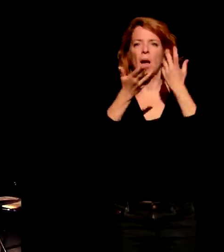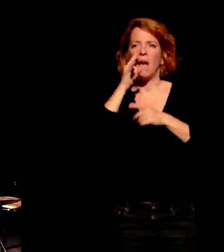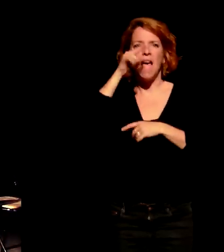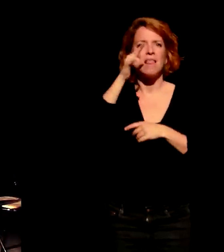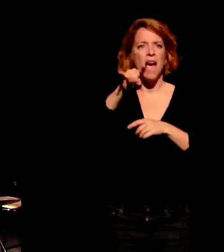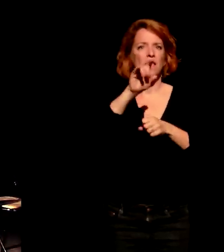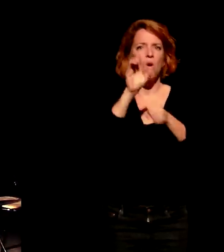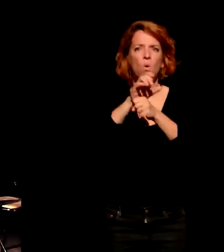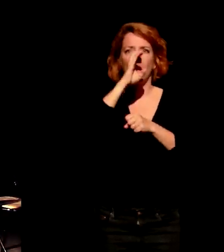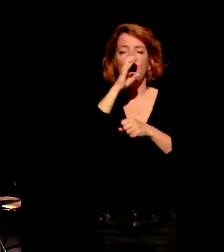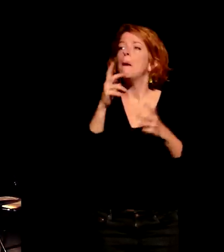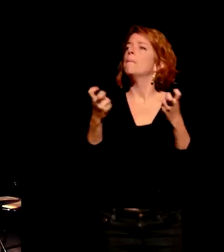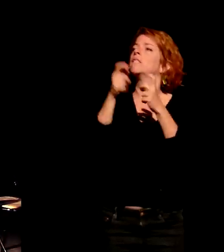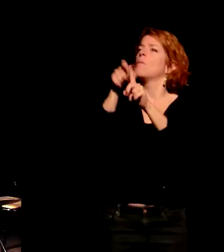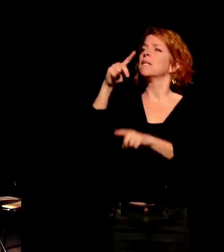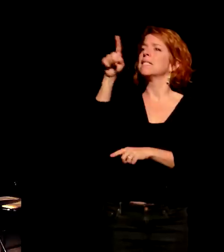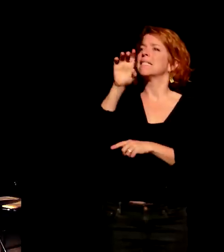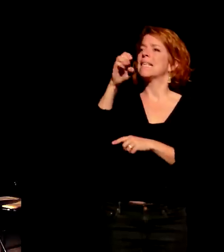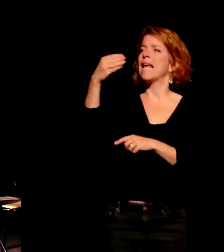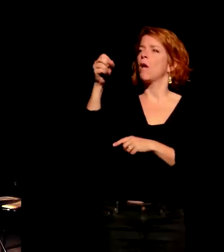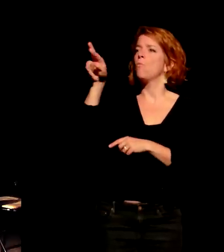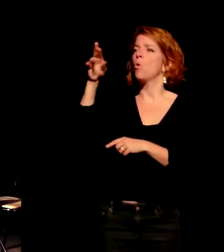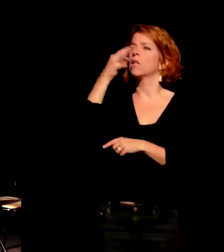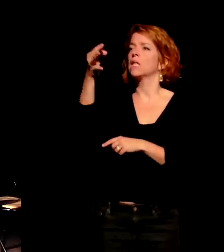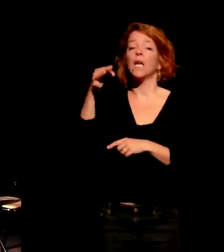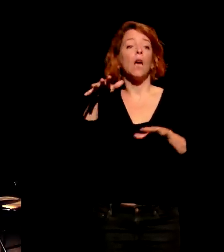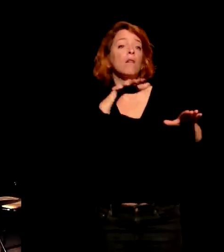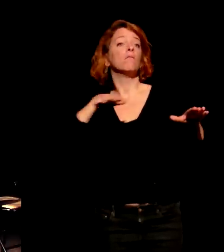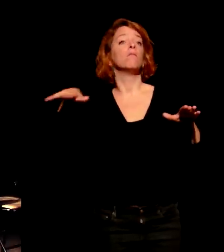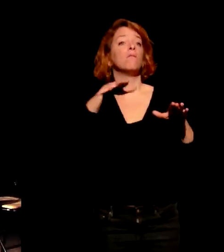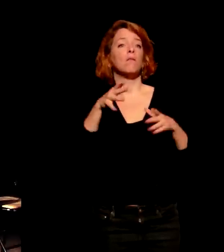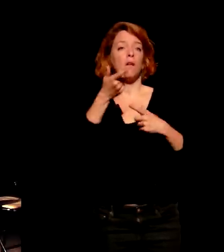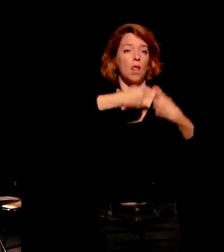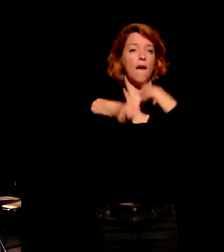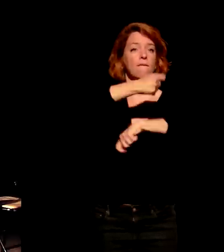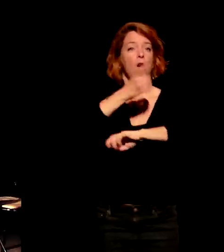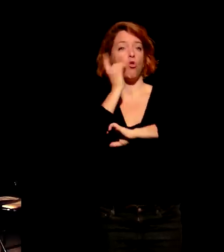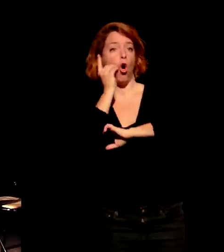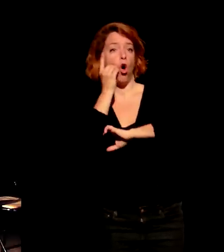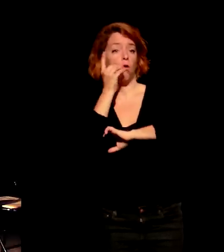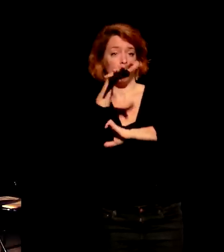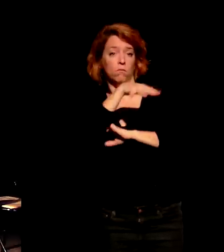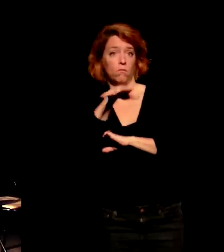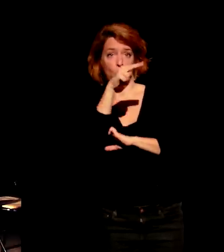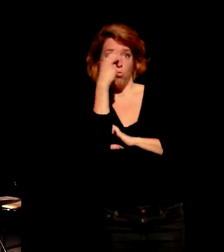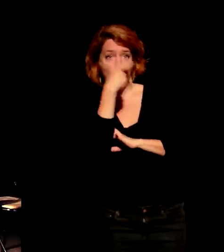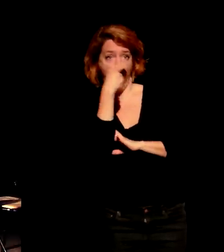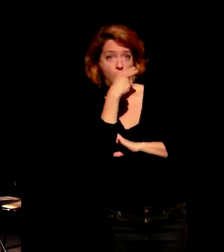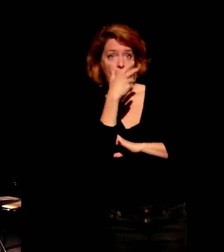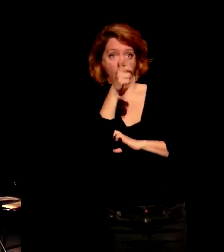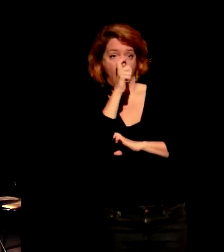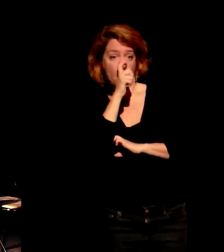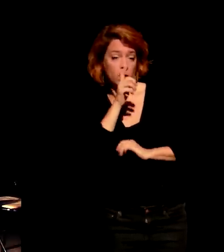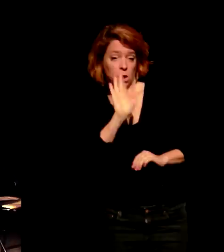reproche, Zemmour a dit, par exemple, « La plupart des trafiquants de drogue sont noirs et arabes. » C'est comme ça, c'est un fait. Bon,